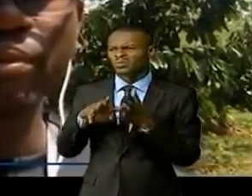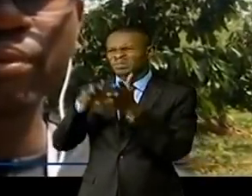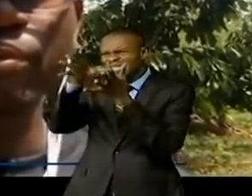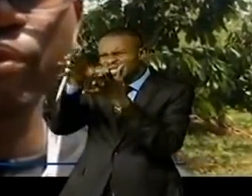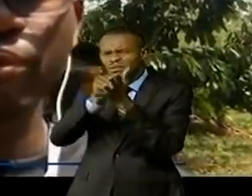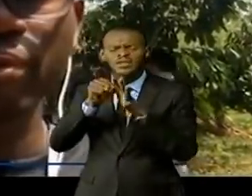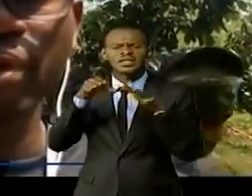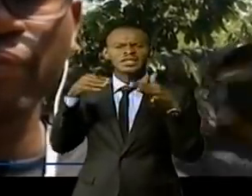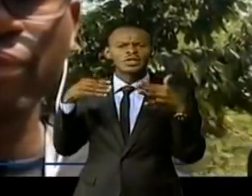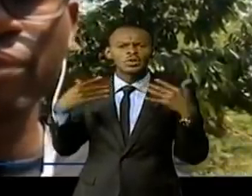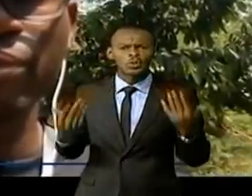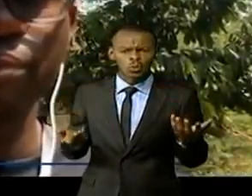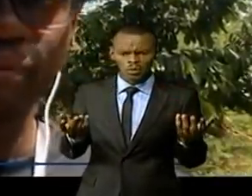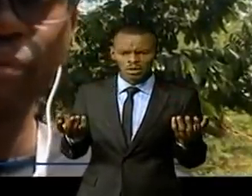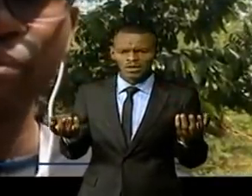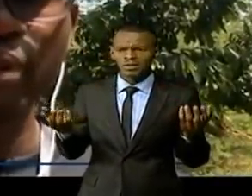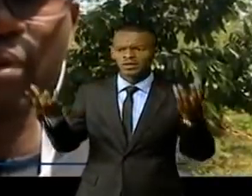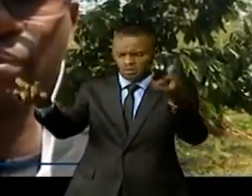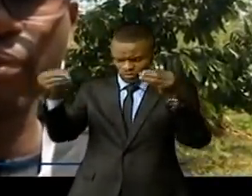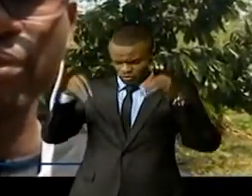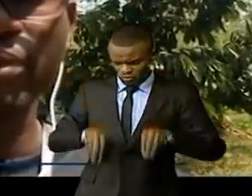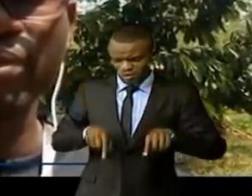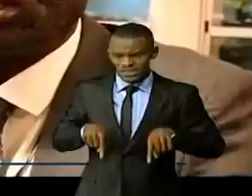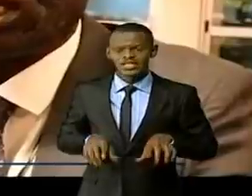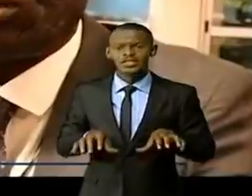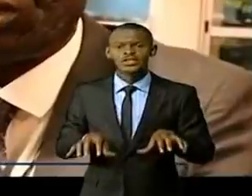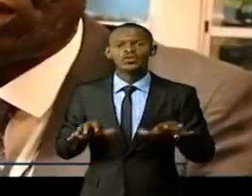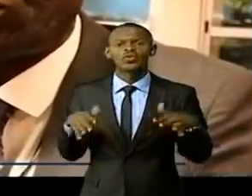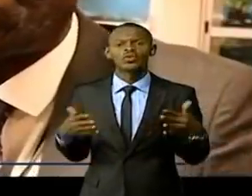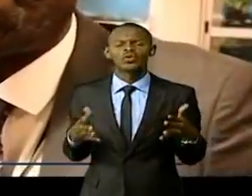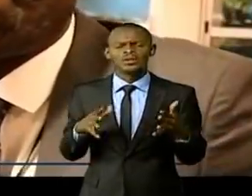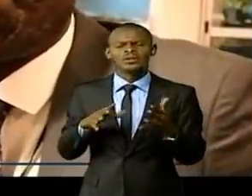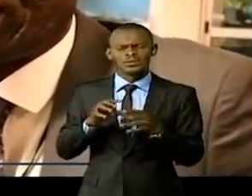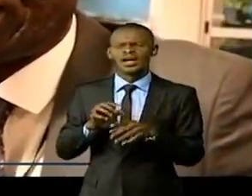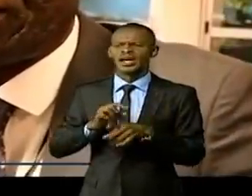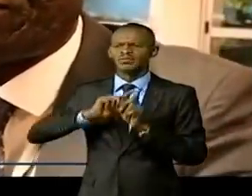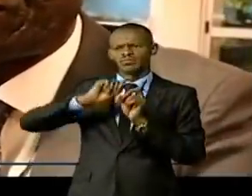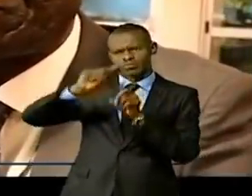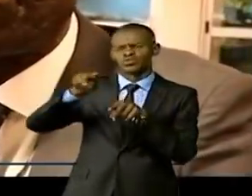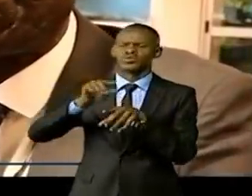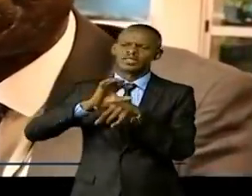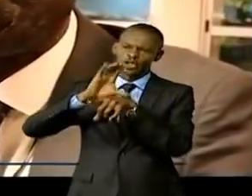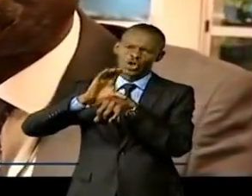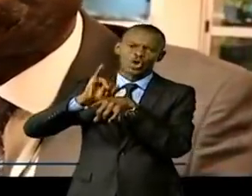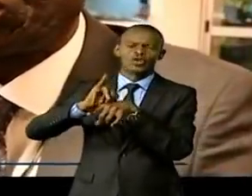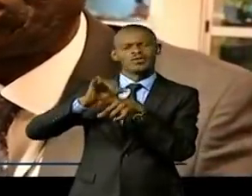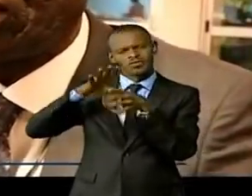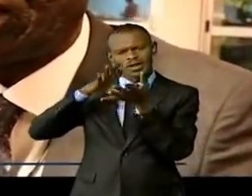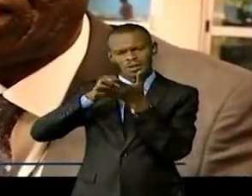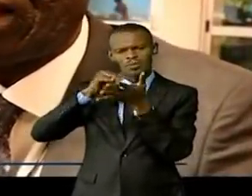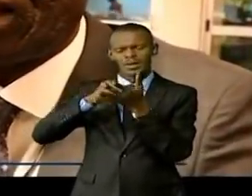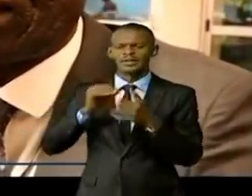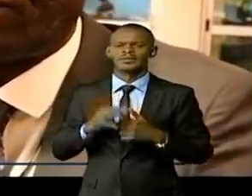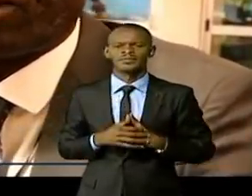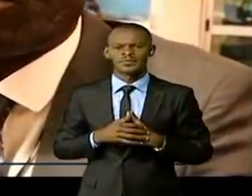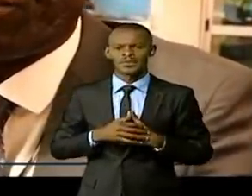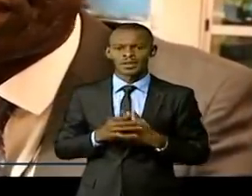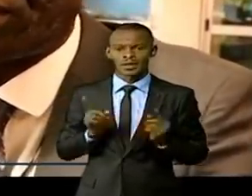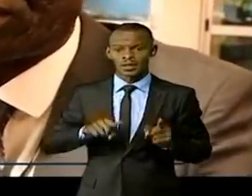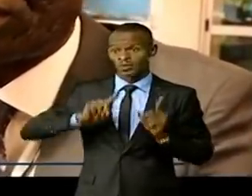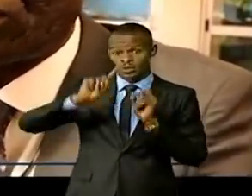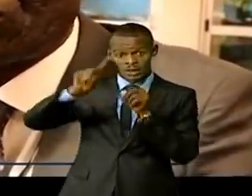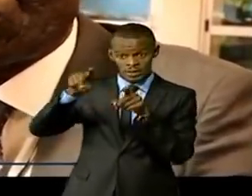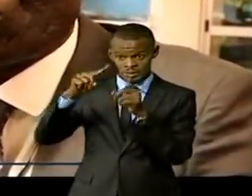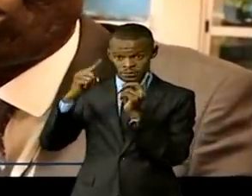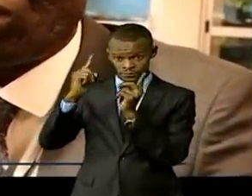pour le Congo en vue d'augmenter notre production. C'est là où nous avons cherché à relever, surtout chercher à faire